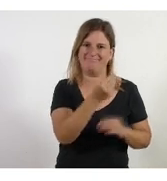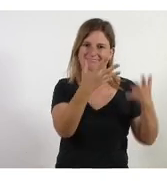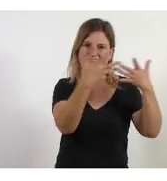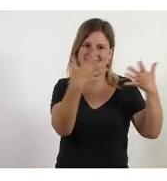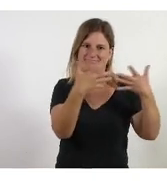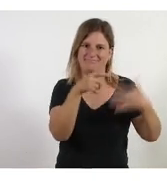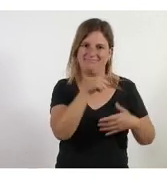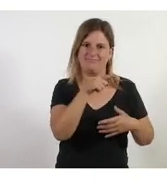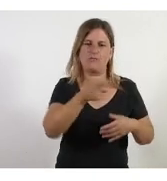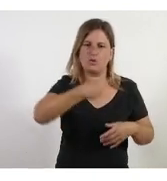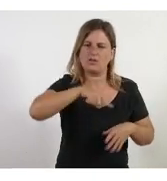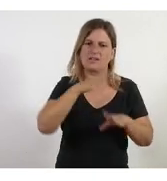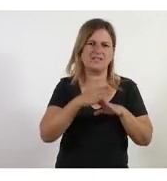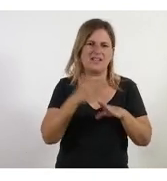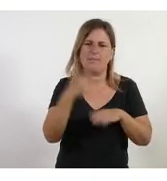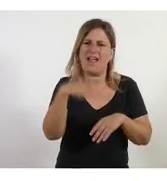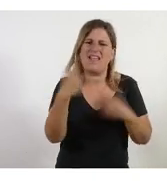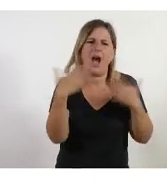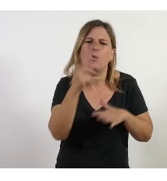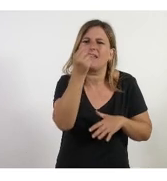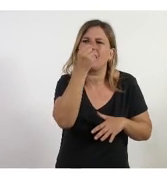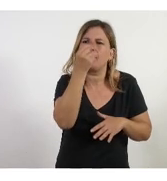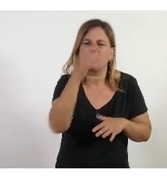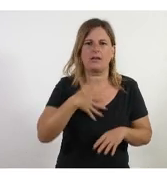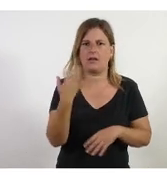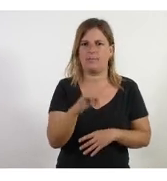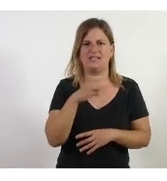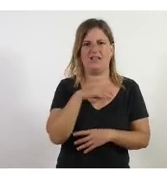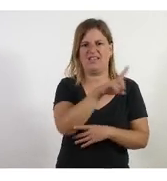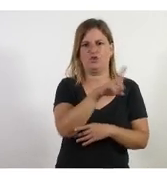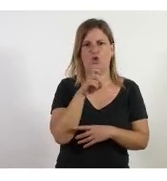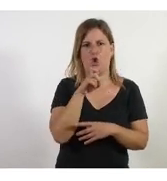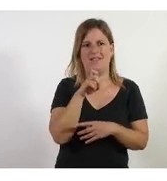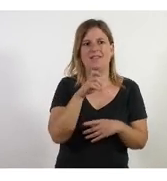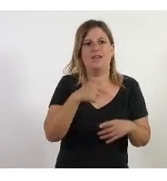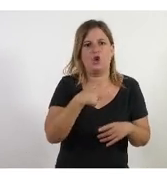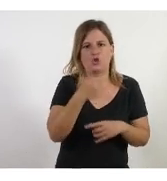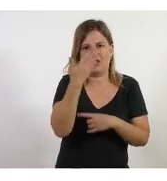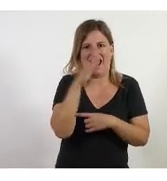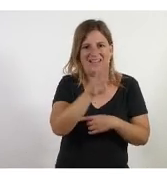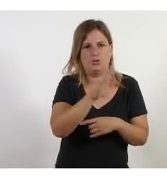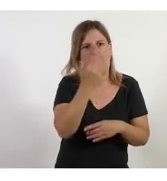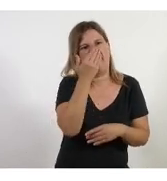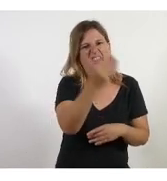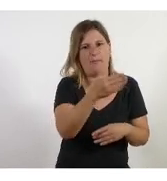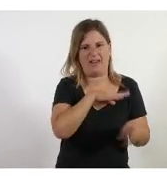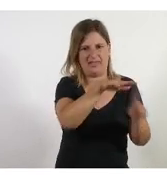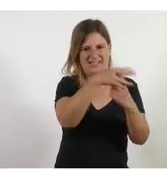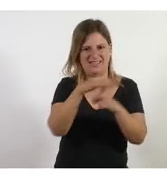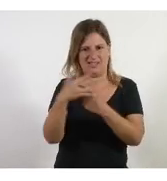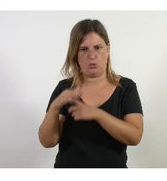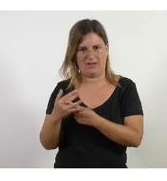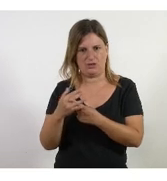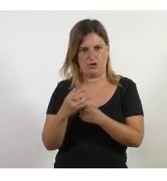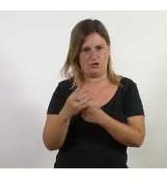petita possibilitat d'escollir quin és, com em posiciono jo davant de qualsevol entrebanc o no, o davant